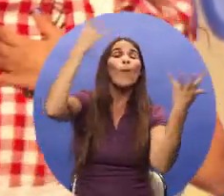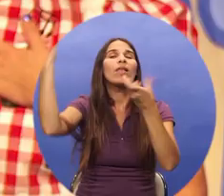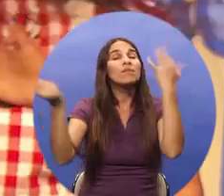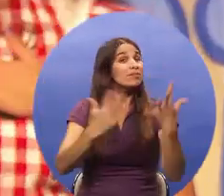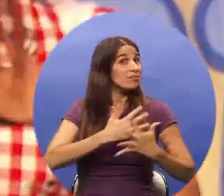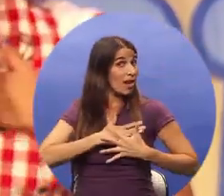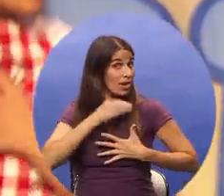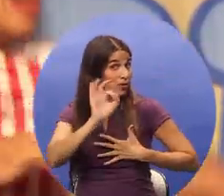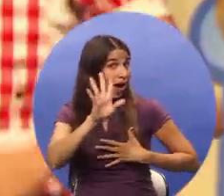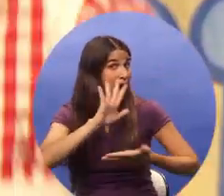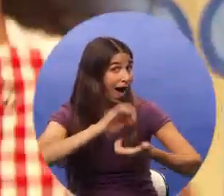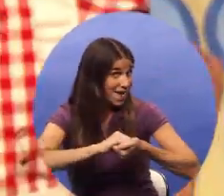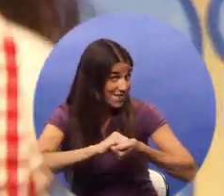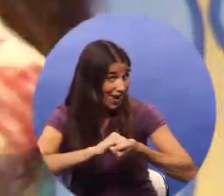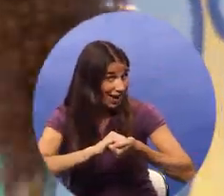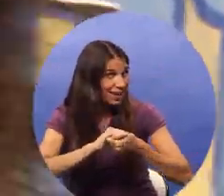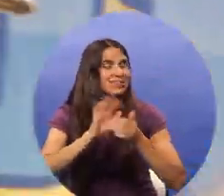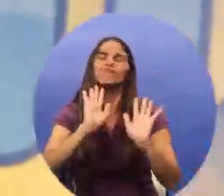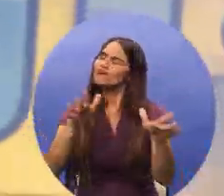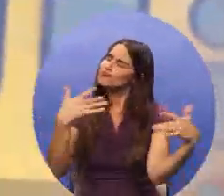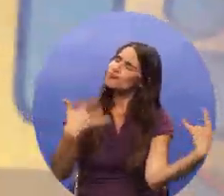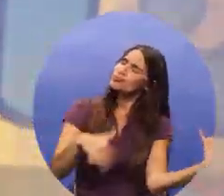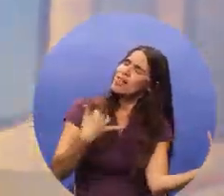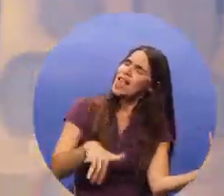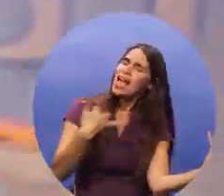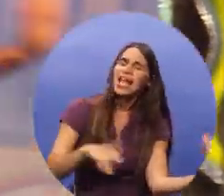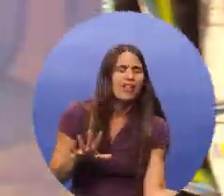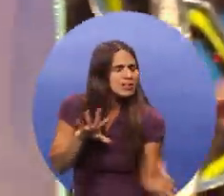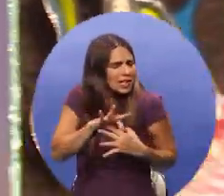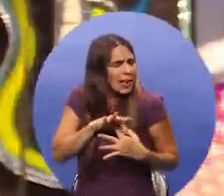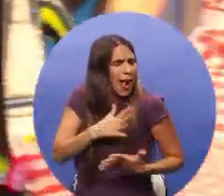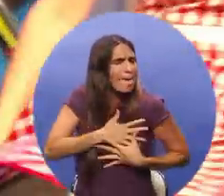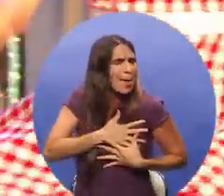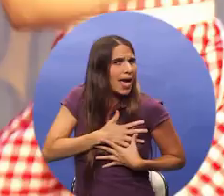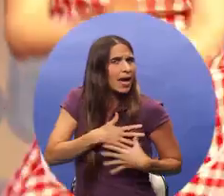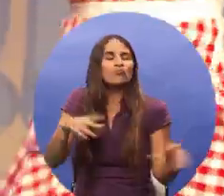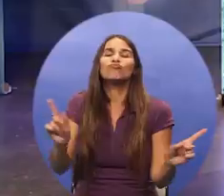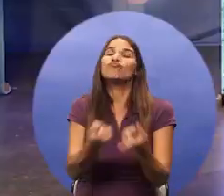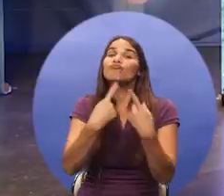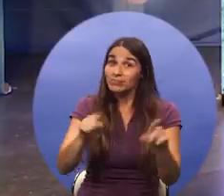שלך חבר, תנגן ותתחבר.